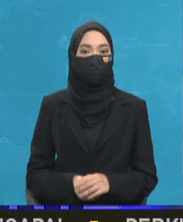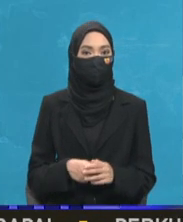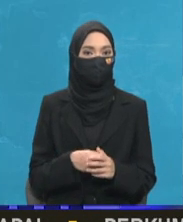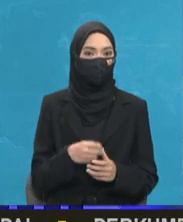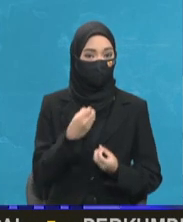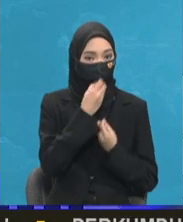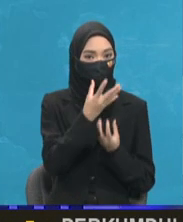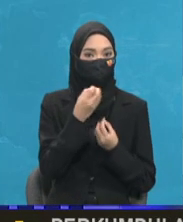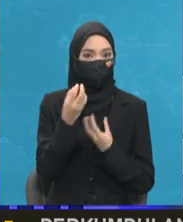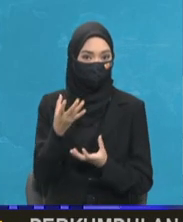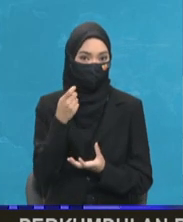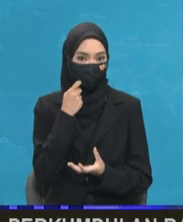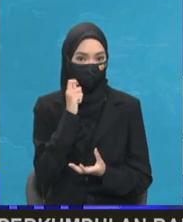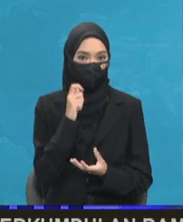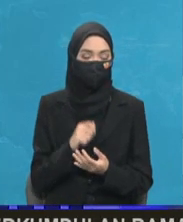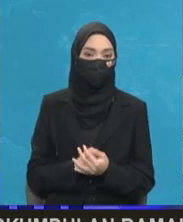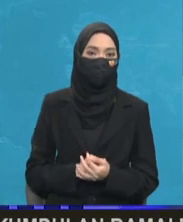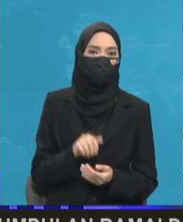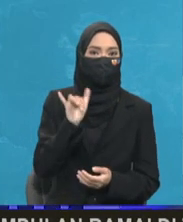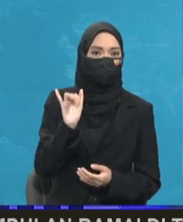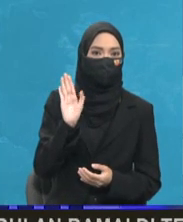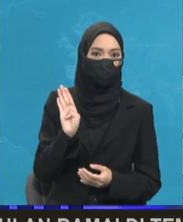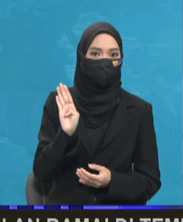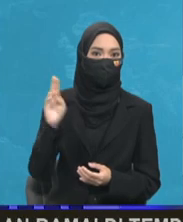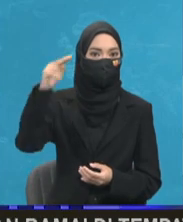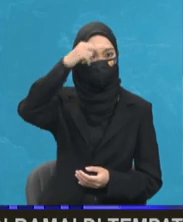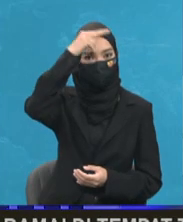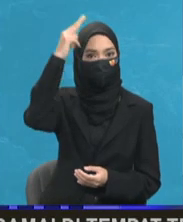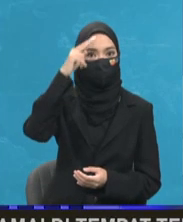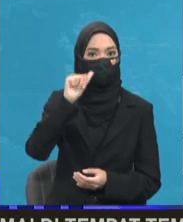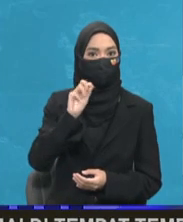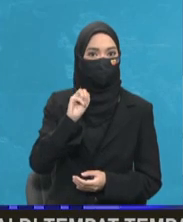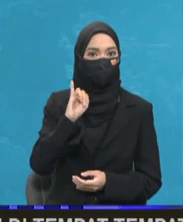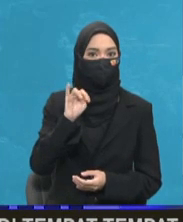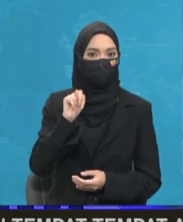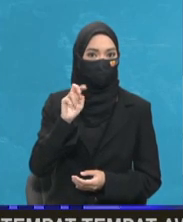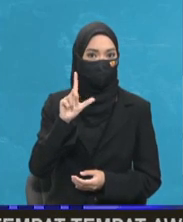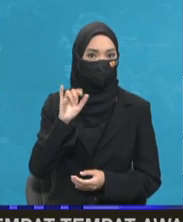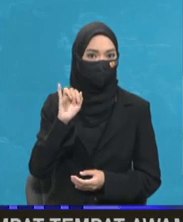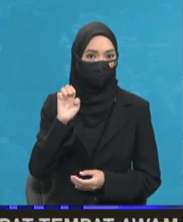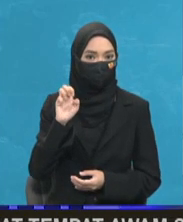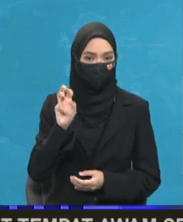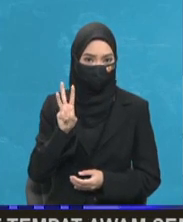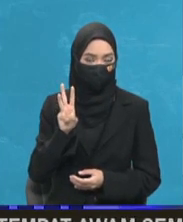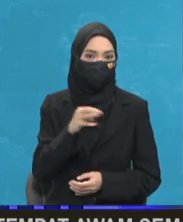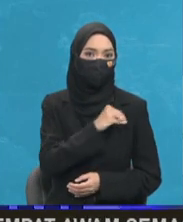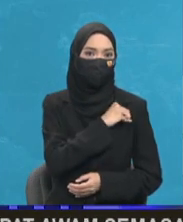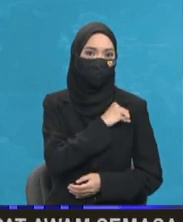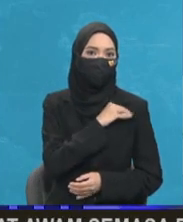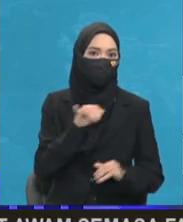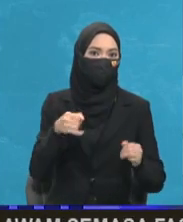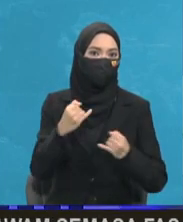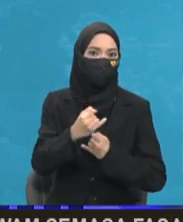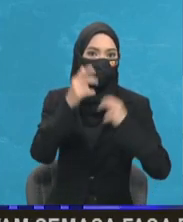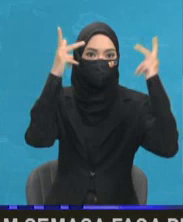jangkit onkogen intim yang terhormat TouchWiz Setia doktoral Haji Muhammad Aminuddin Allah menteri di jabatan Perdana Menteri